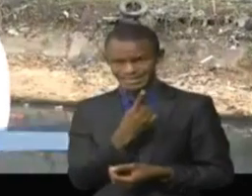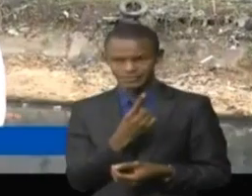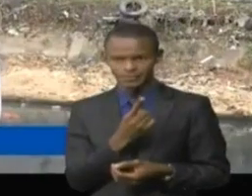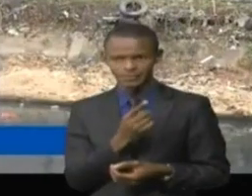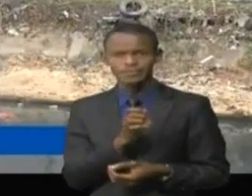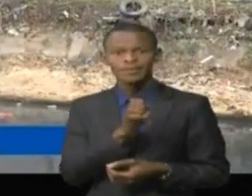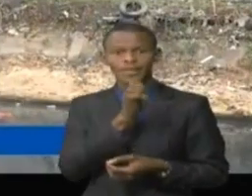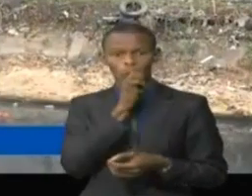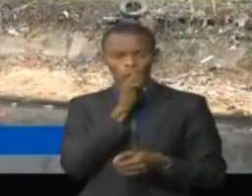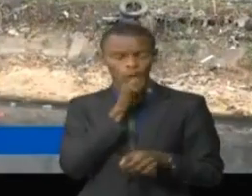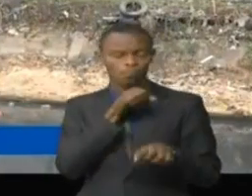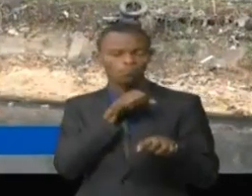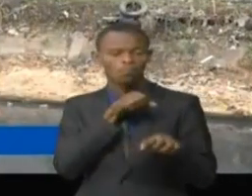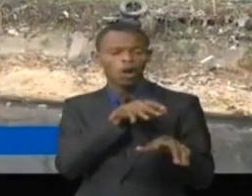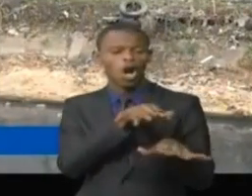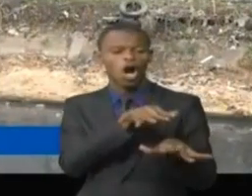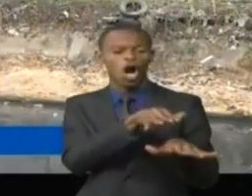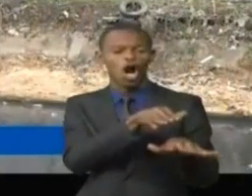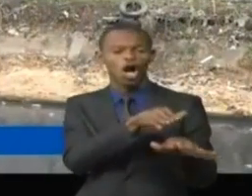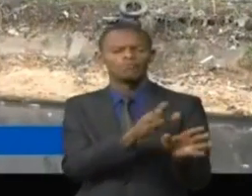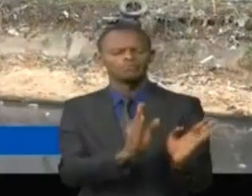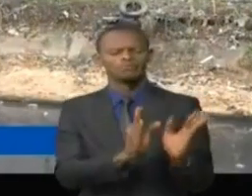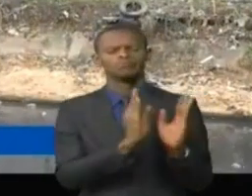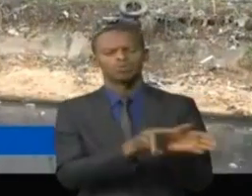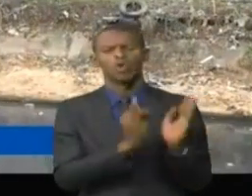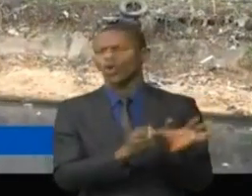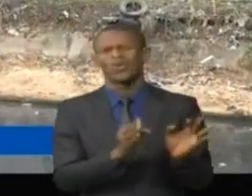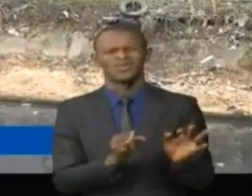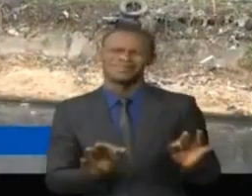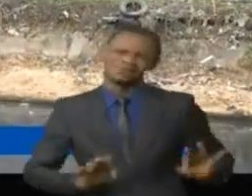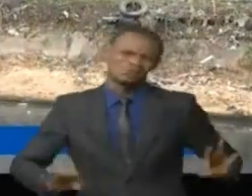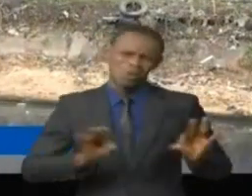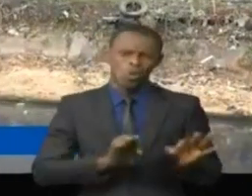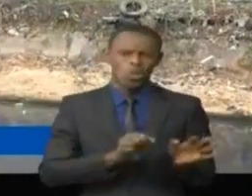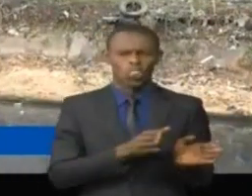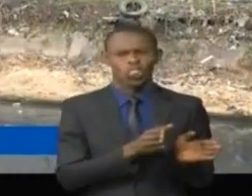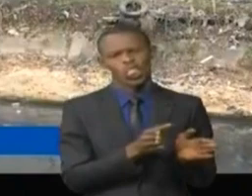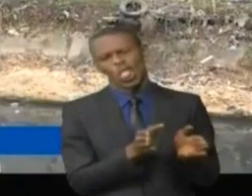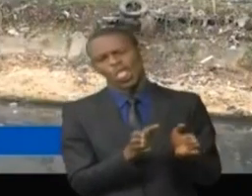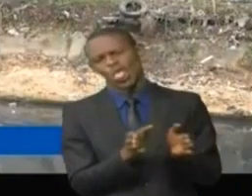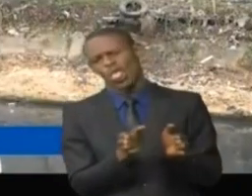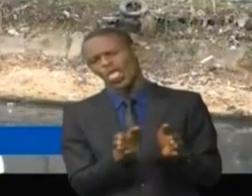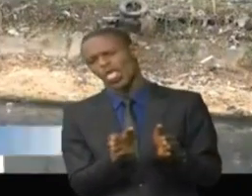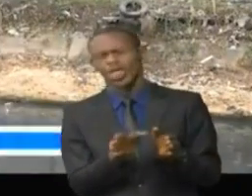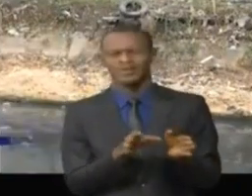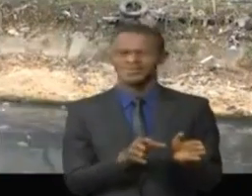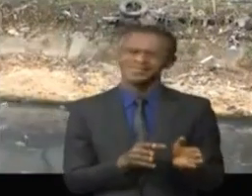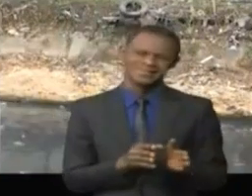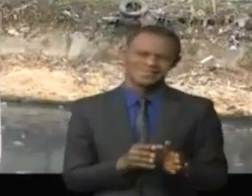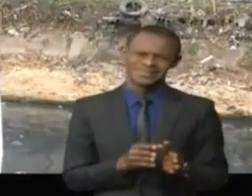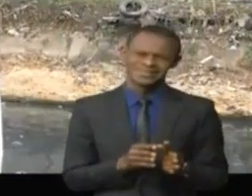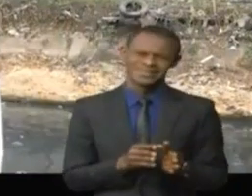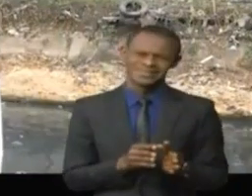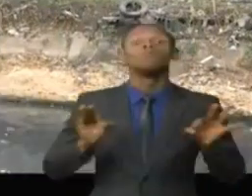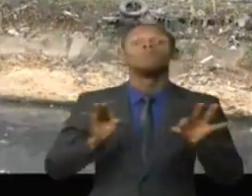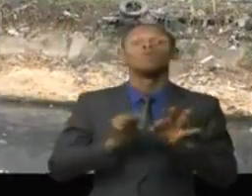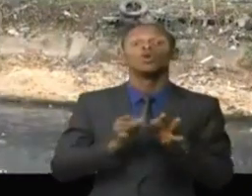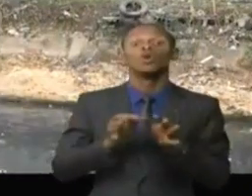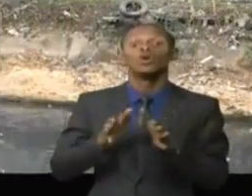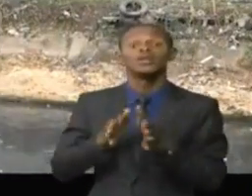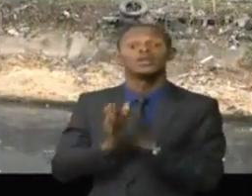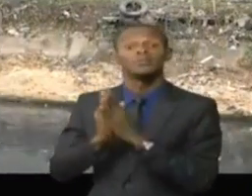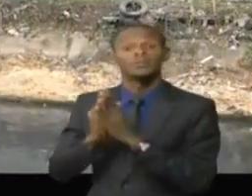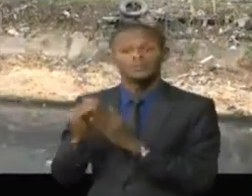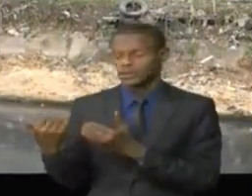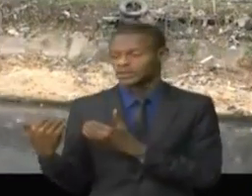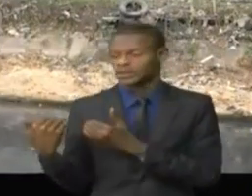L'eau ne coule pas correctement dans le sens normal. Elle va dans le sens opposé. Nous demandons qu'on puisse enlever le débit des raisons